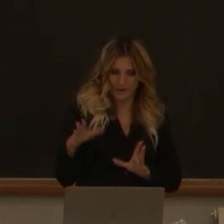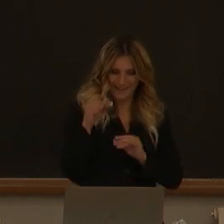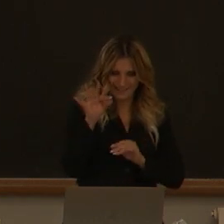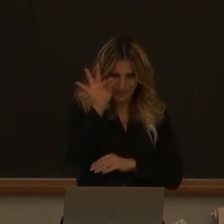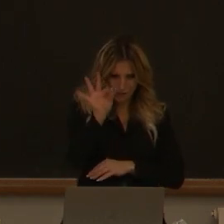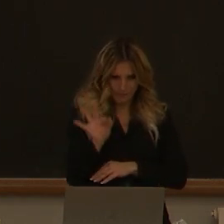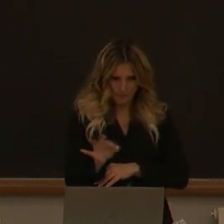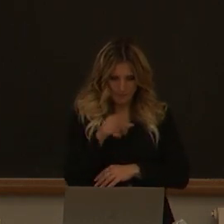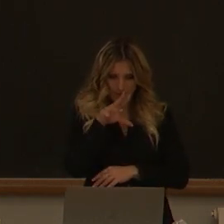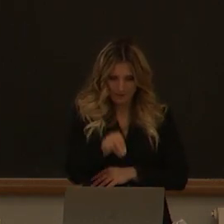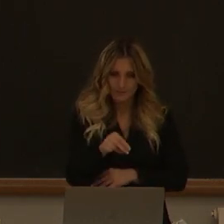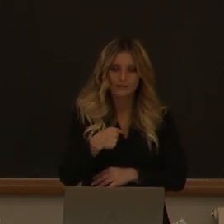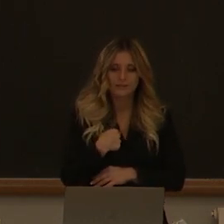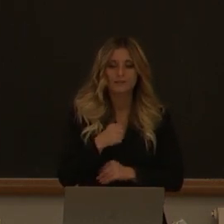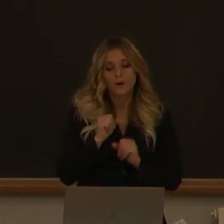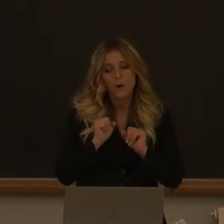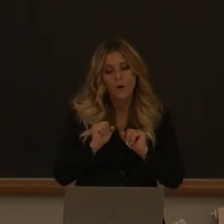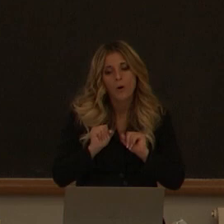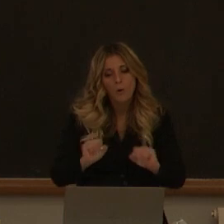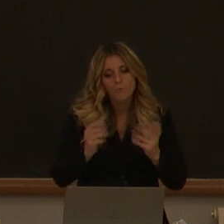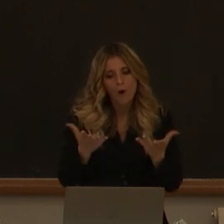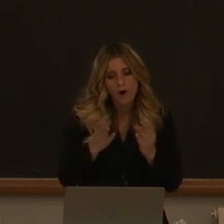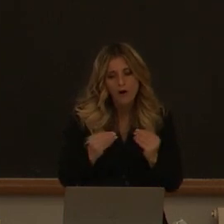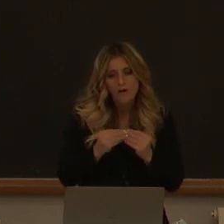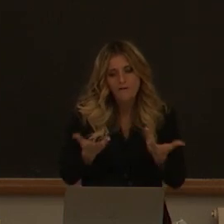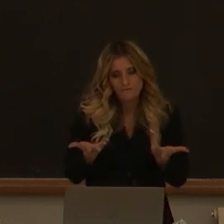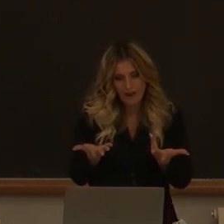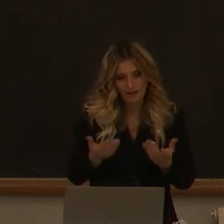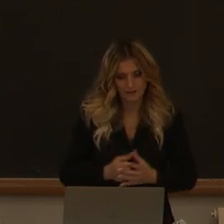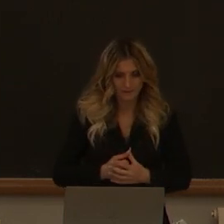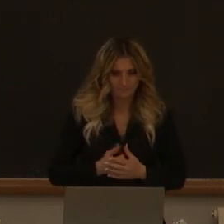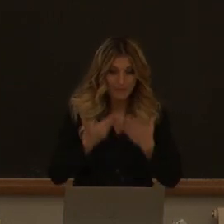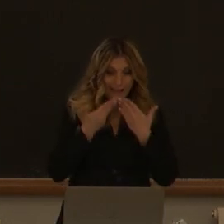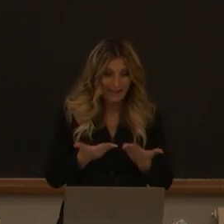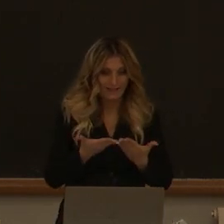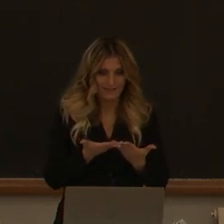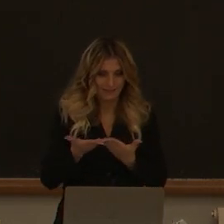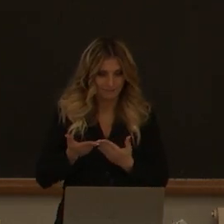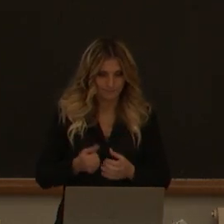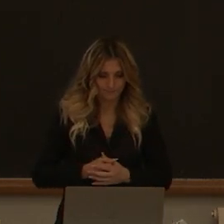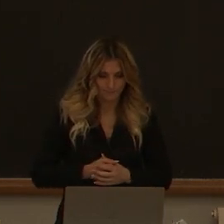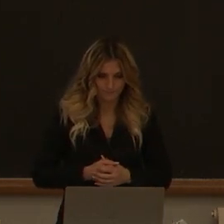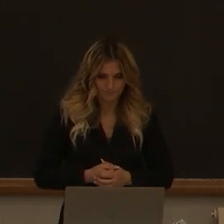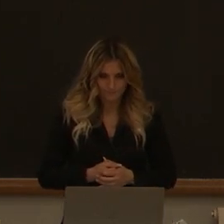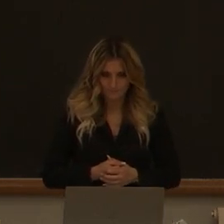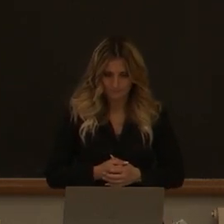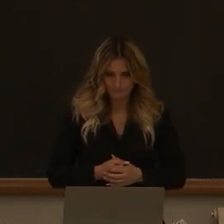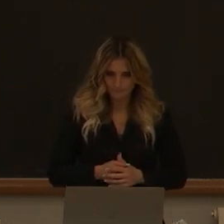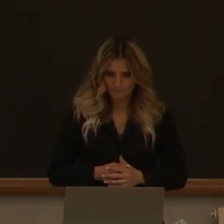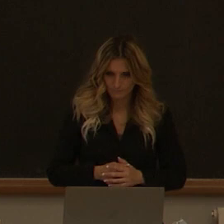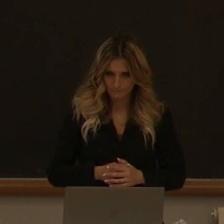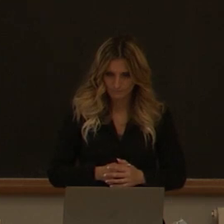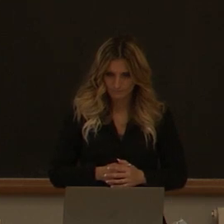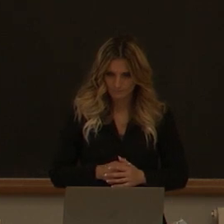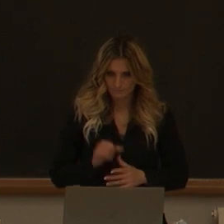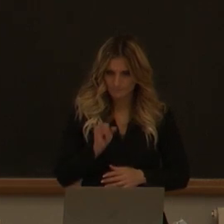presentare si fanno portatrici. Grazie. Sì, c'è